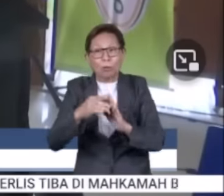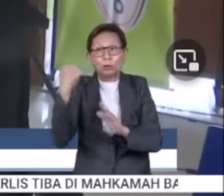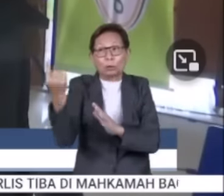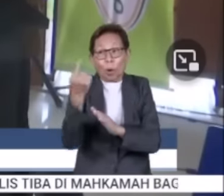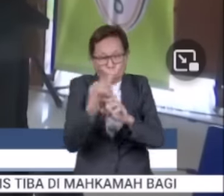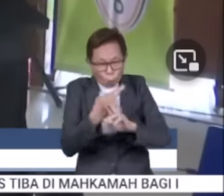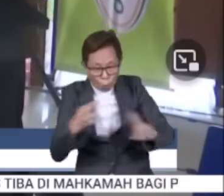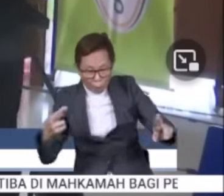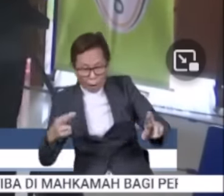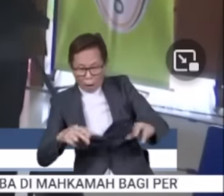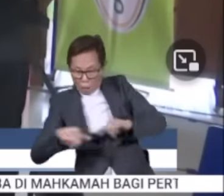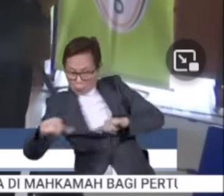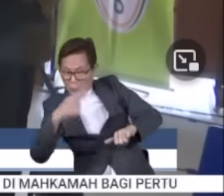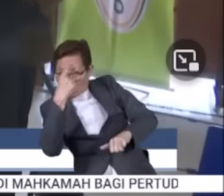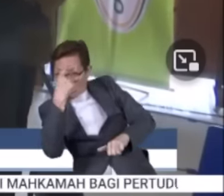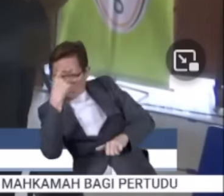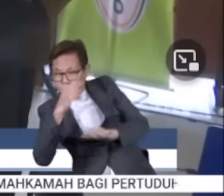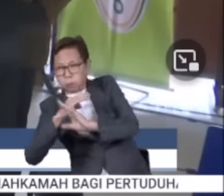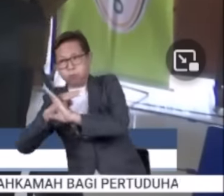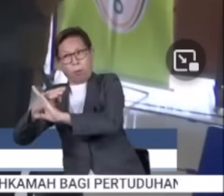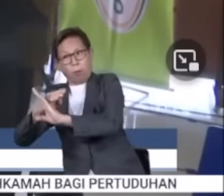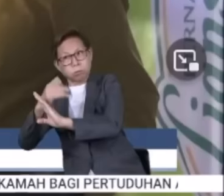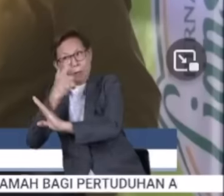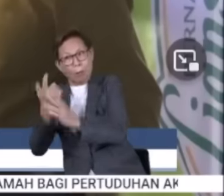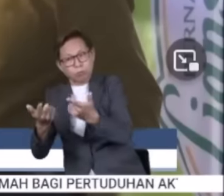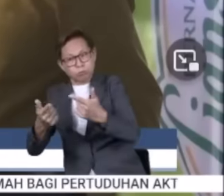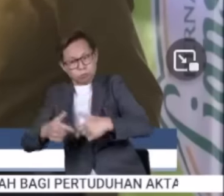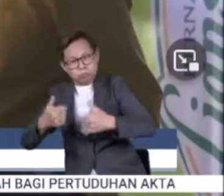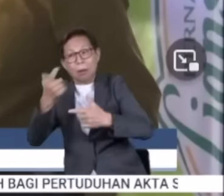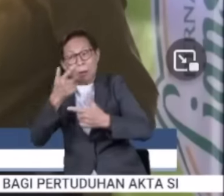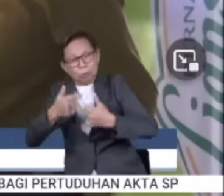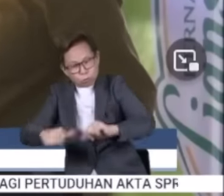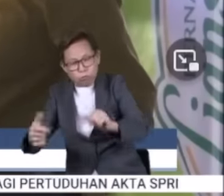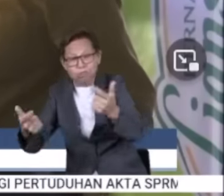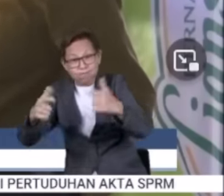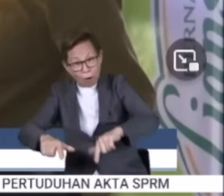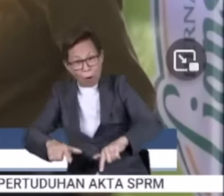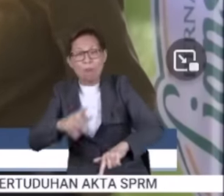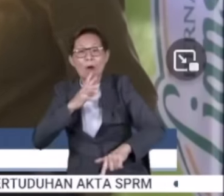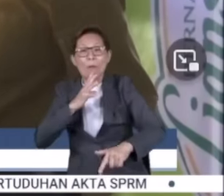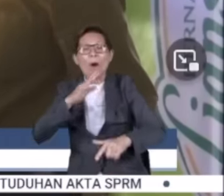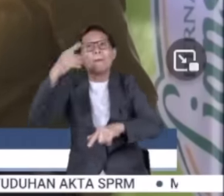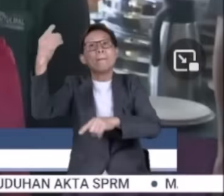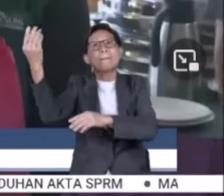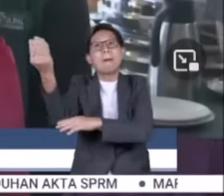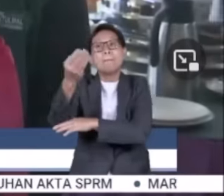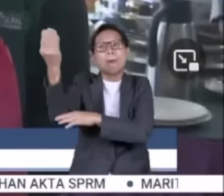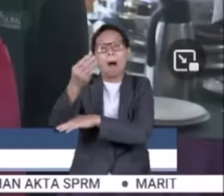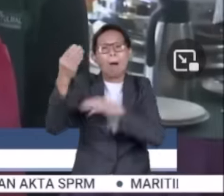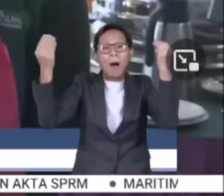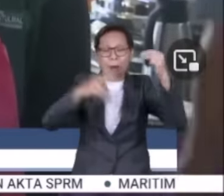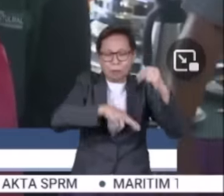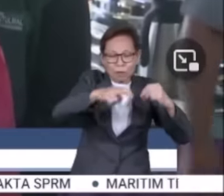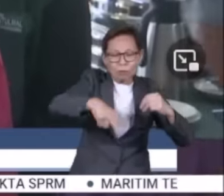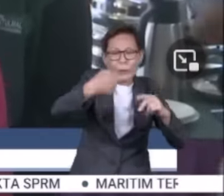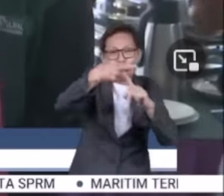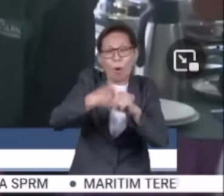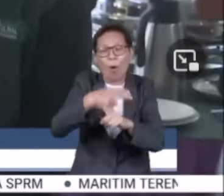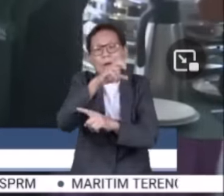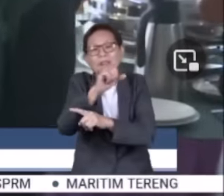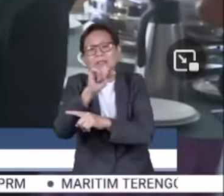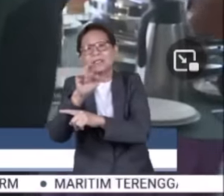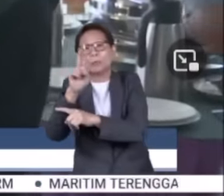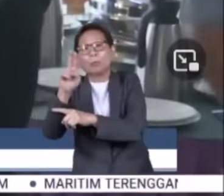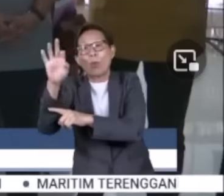aktiviti mencurigakan bagi menghalang daripada ia terus berlaku. Beliau berkata demikian ketika berucap pada Majlis Jelajah Ramadan Sibu FM